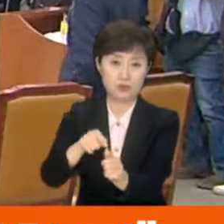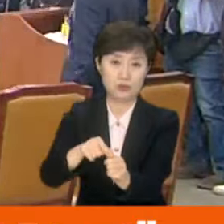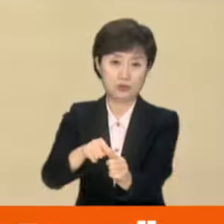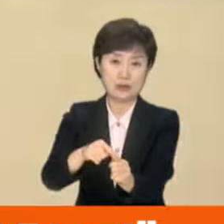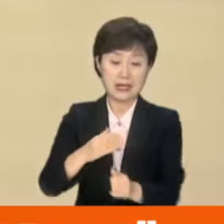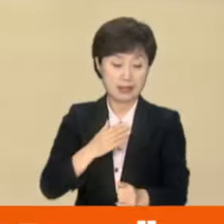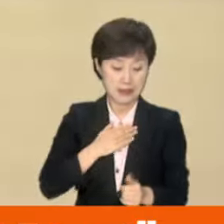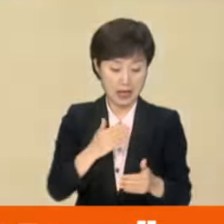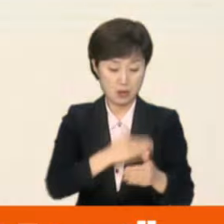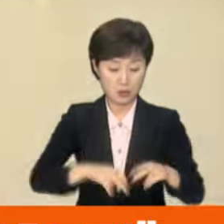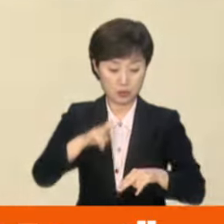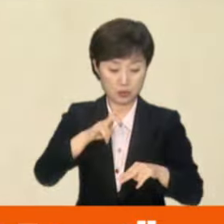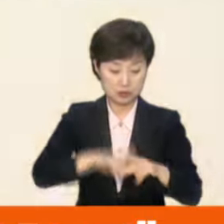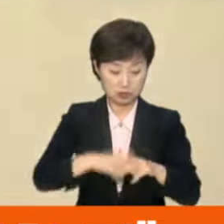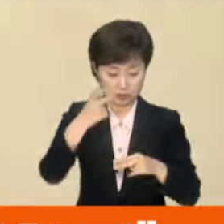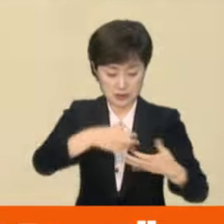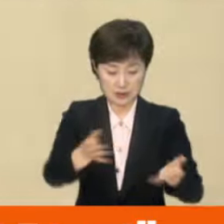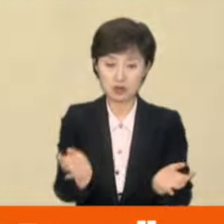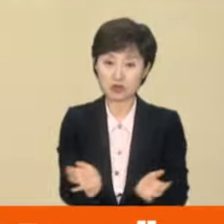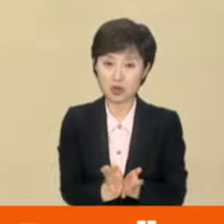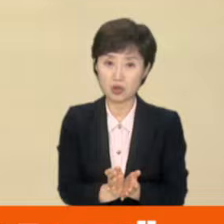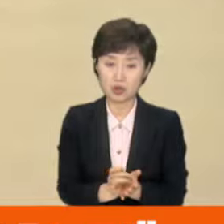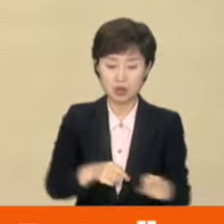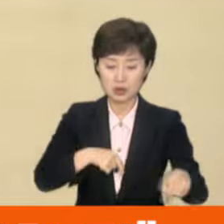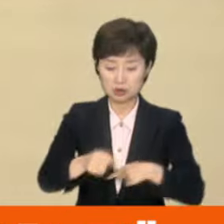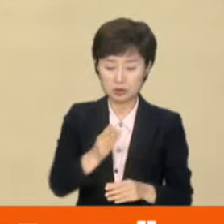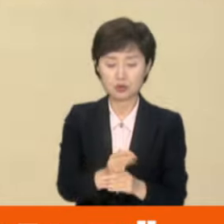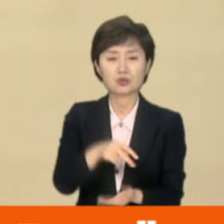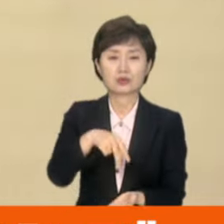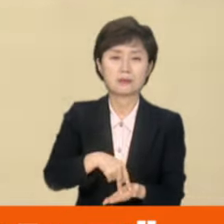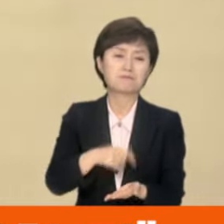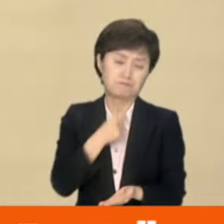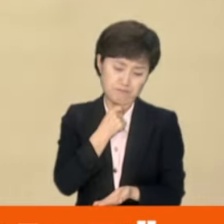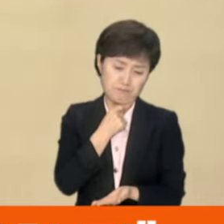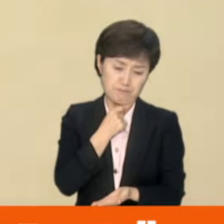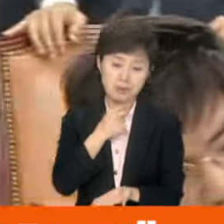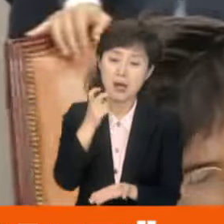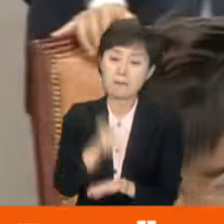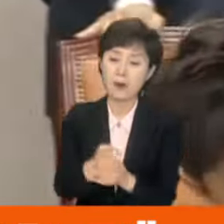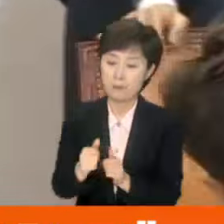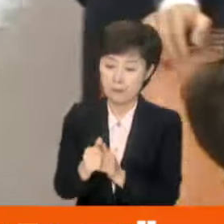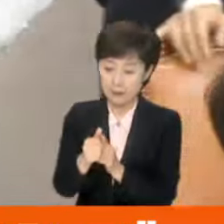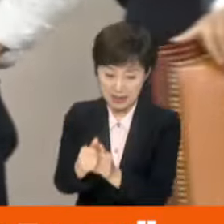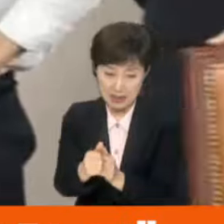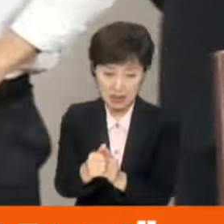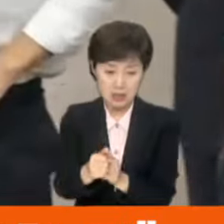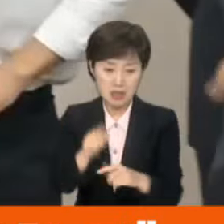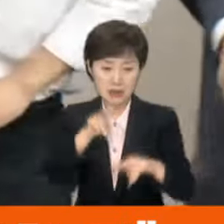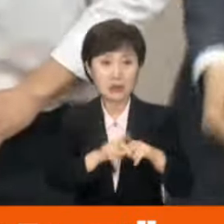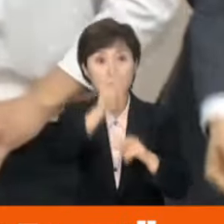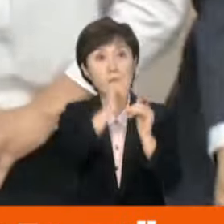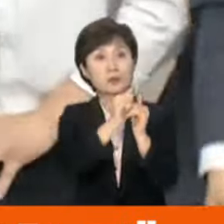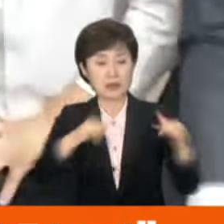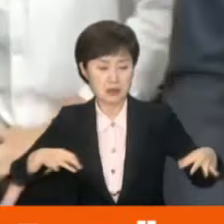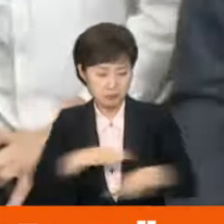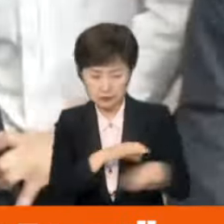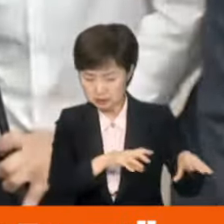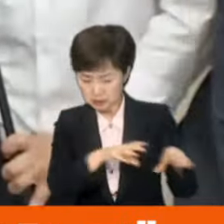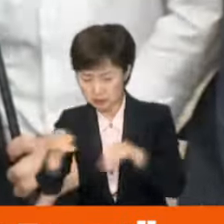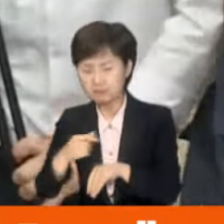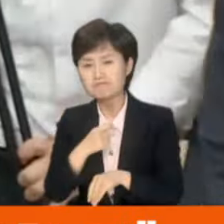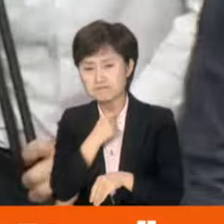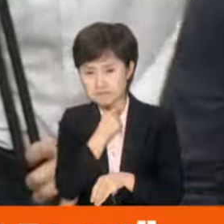공수처의 정치적 중립성과 독립성을 지켜내고 법과 원칙에 따라 고위공직자의 부정부패를 척결하겠다고